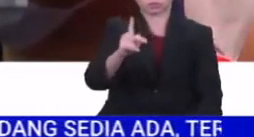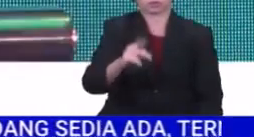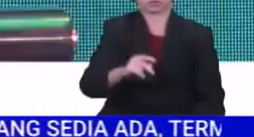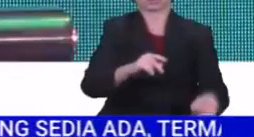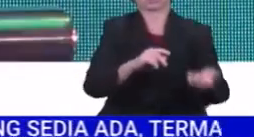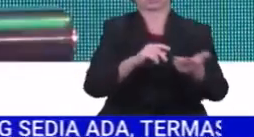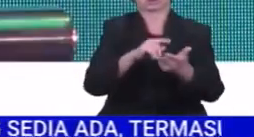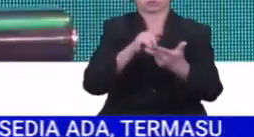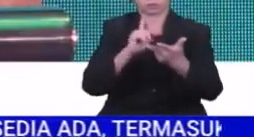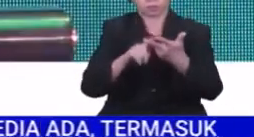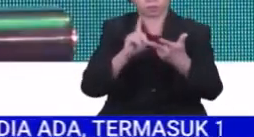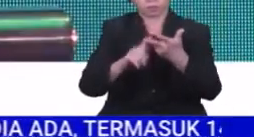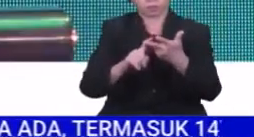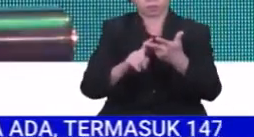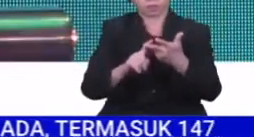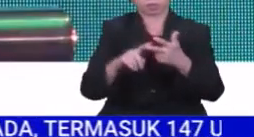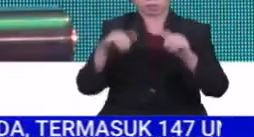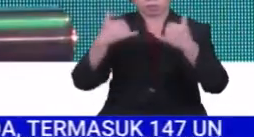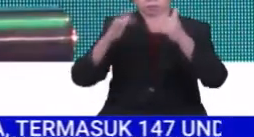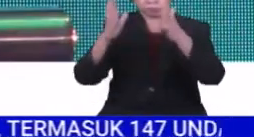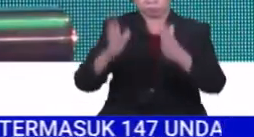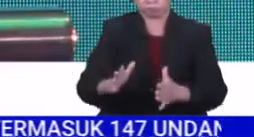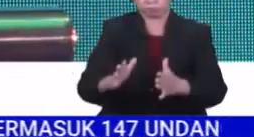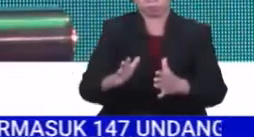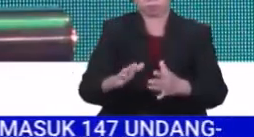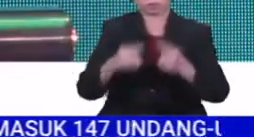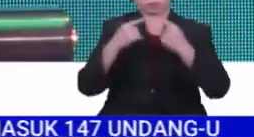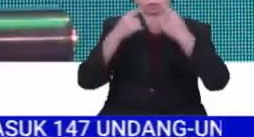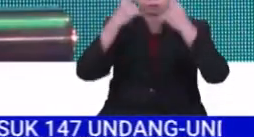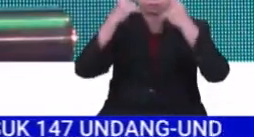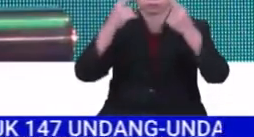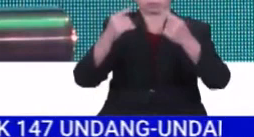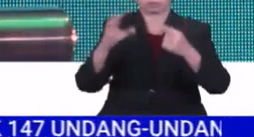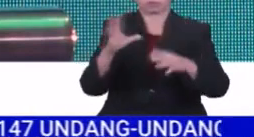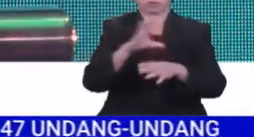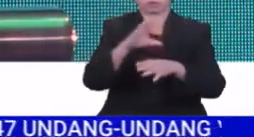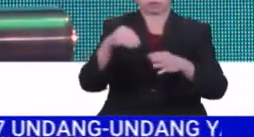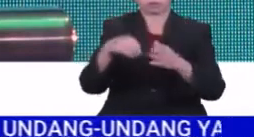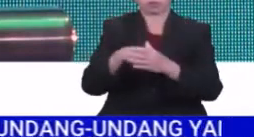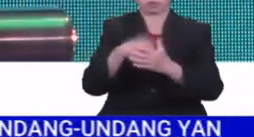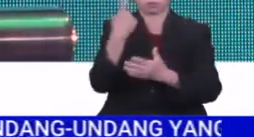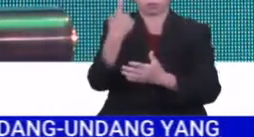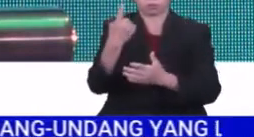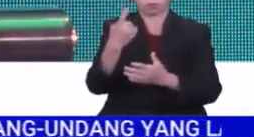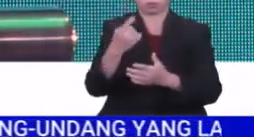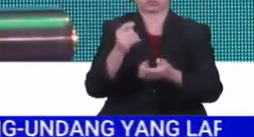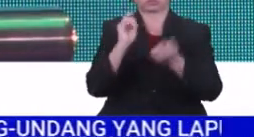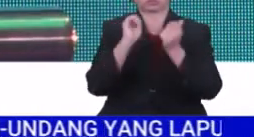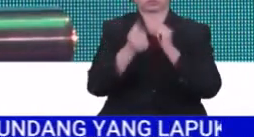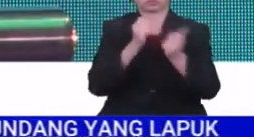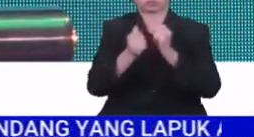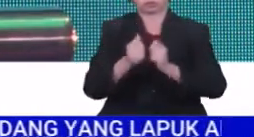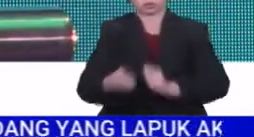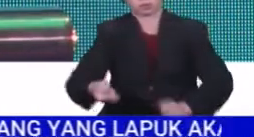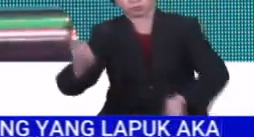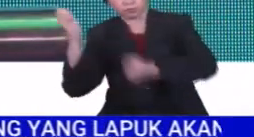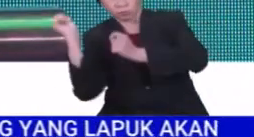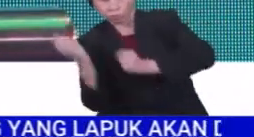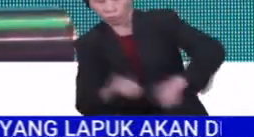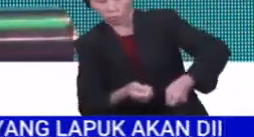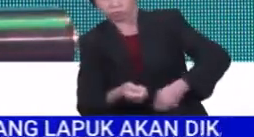ketiga ini adalah pemain yang percaya melakukan kulit one bagi sukan gold oleh